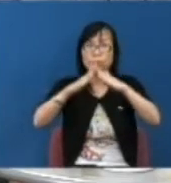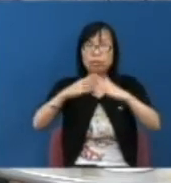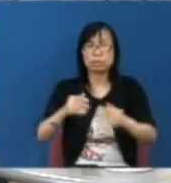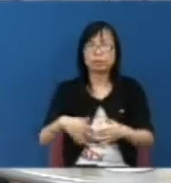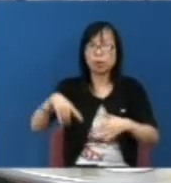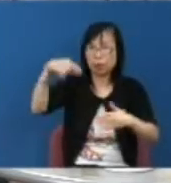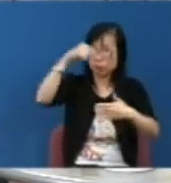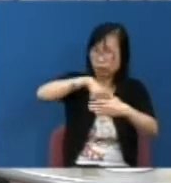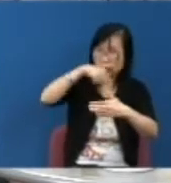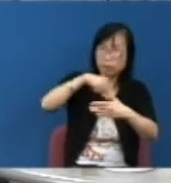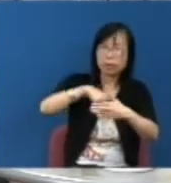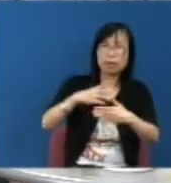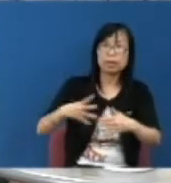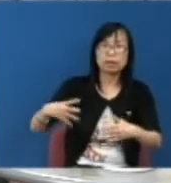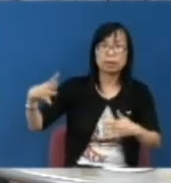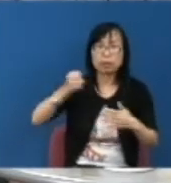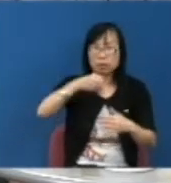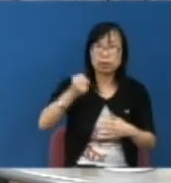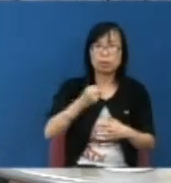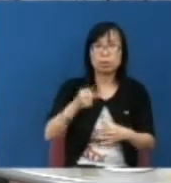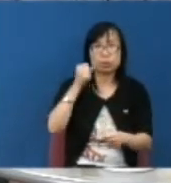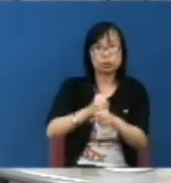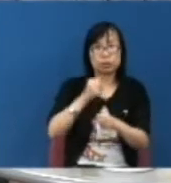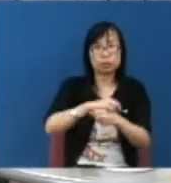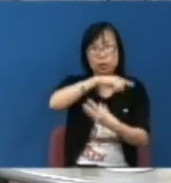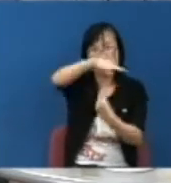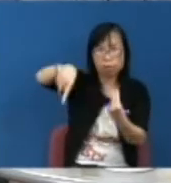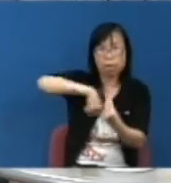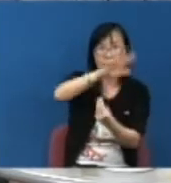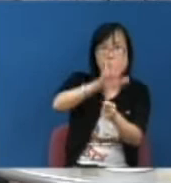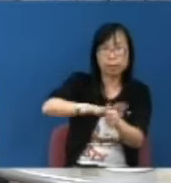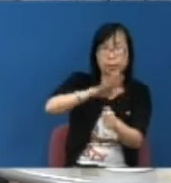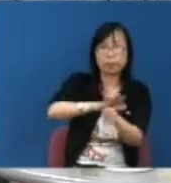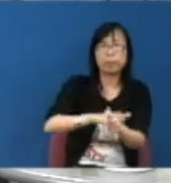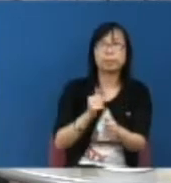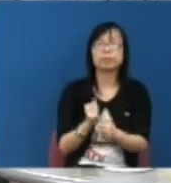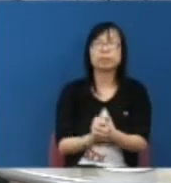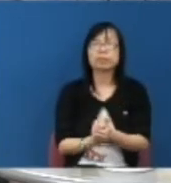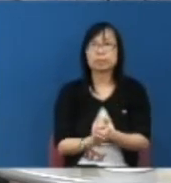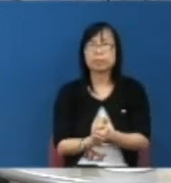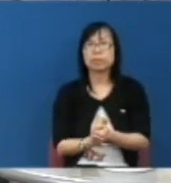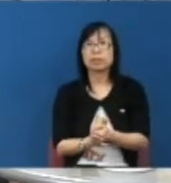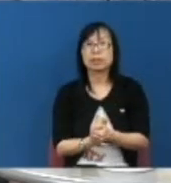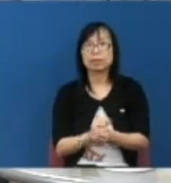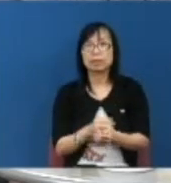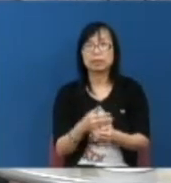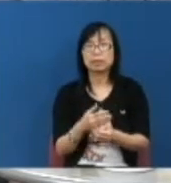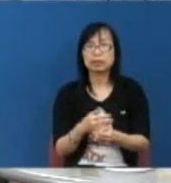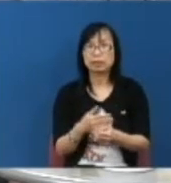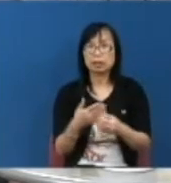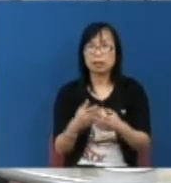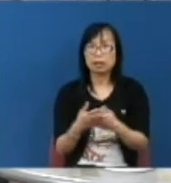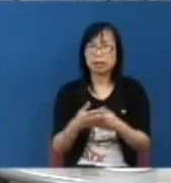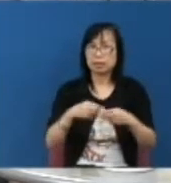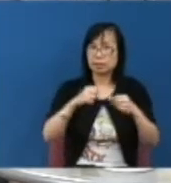位入邊嘅業主去作為一個環保嘅。嘅項目去做啊，咁嗰個